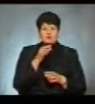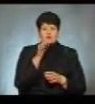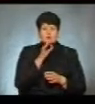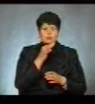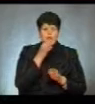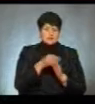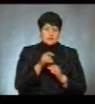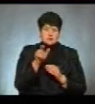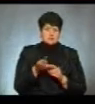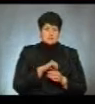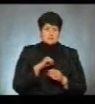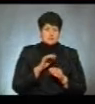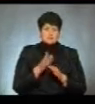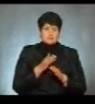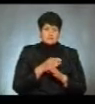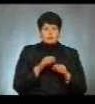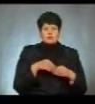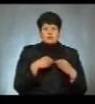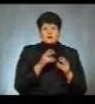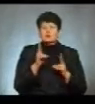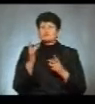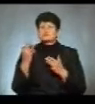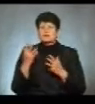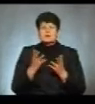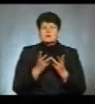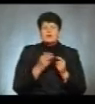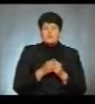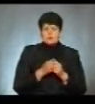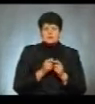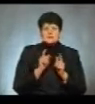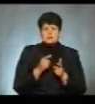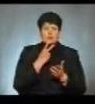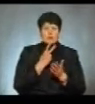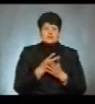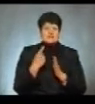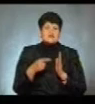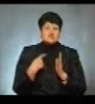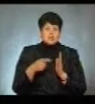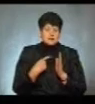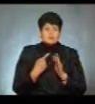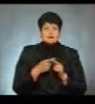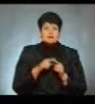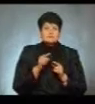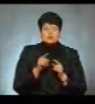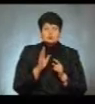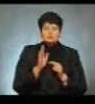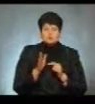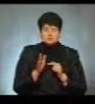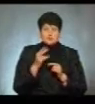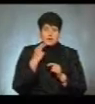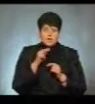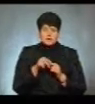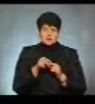самостійно розділяти, подає в тепломережі чи водоканал, кому скільки нарахувати, згідно показів лічильника. І в цьому класі буде